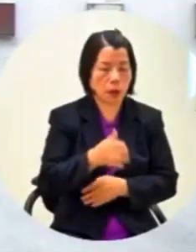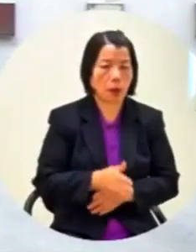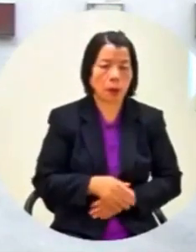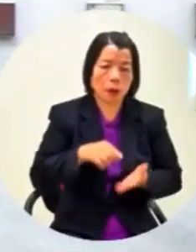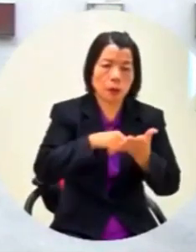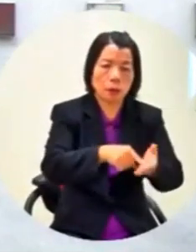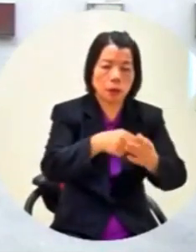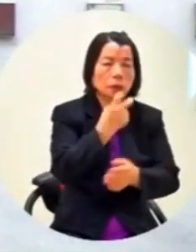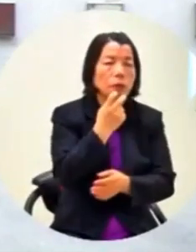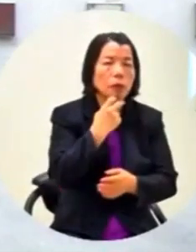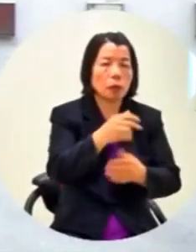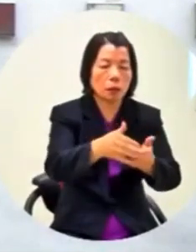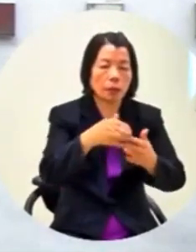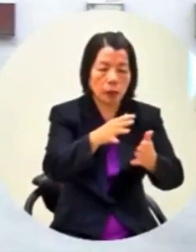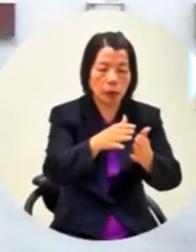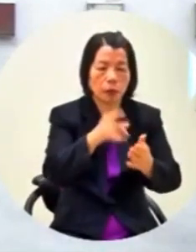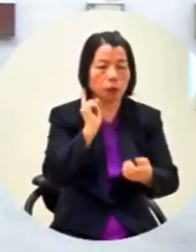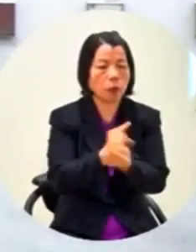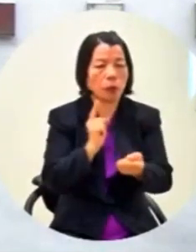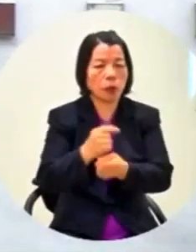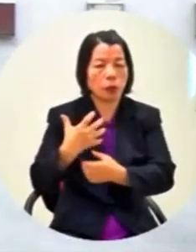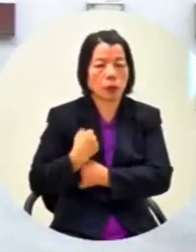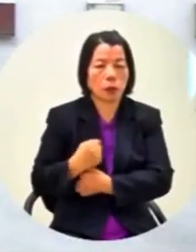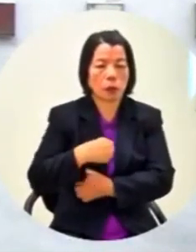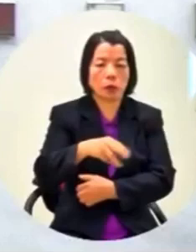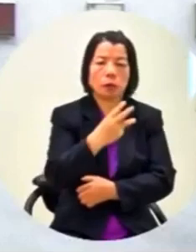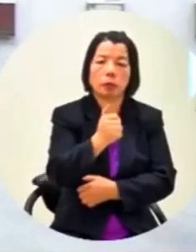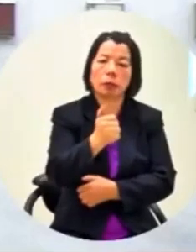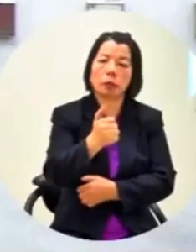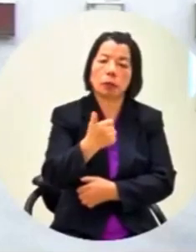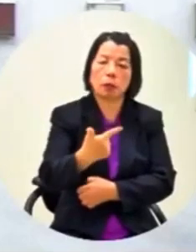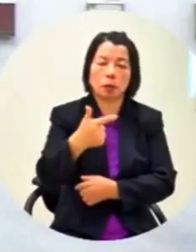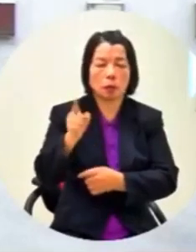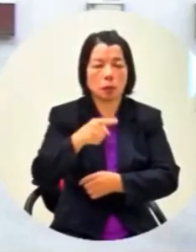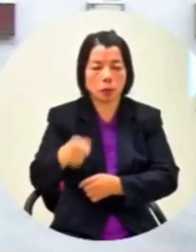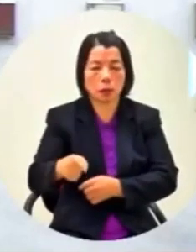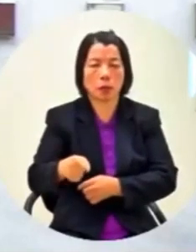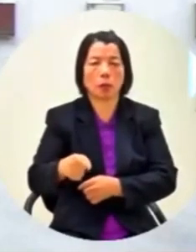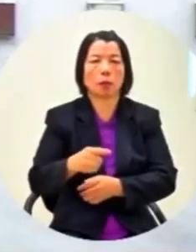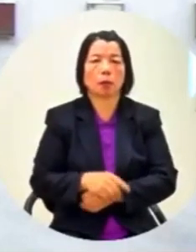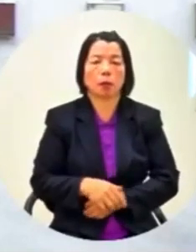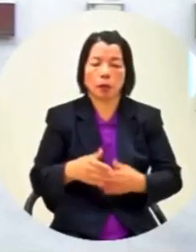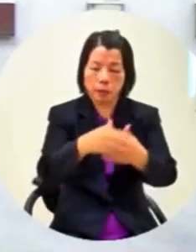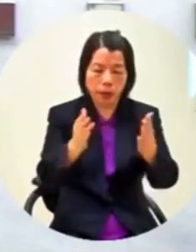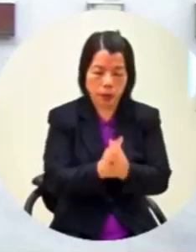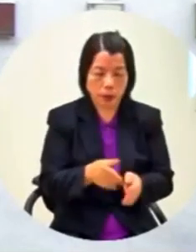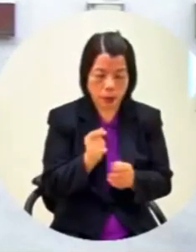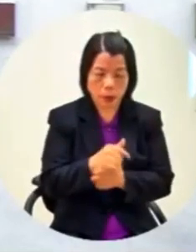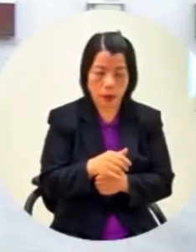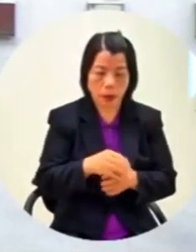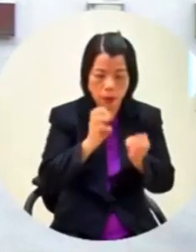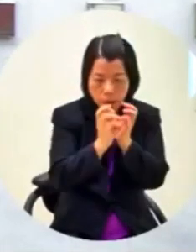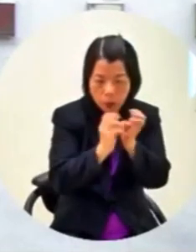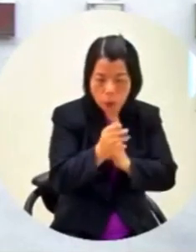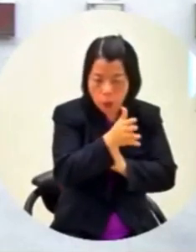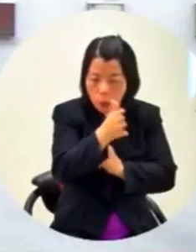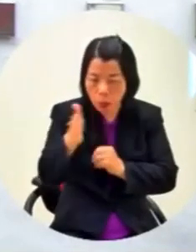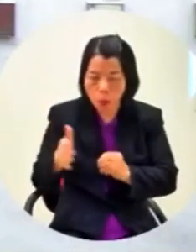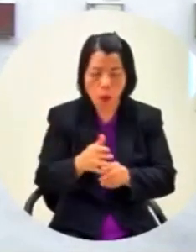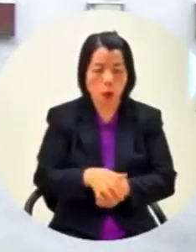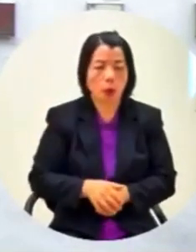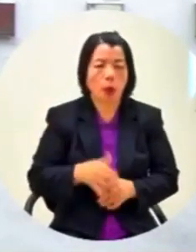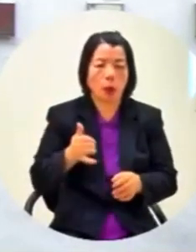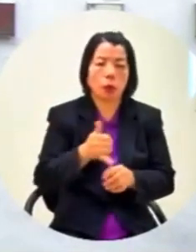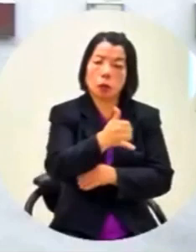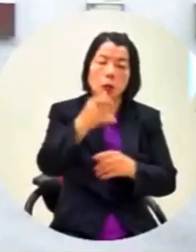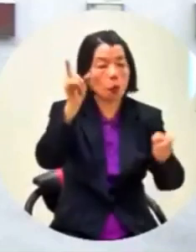高雄市350位官兵的联络资料，逐一议调，厘清活动的足迹。